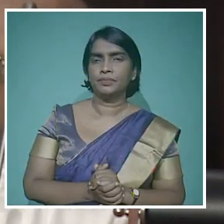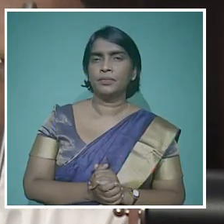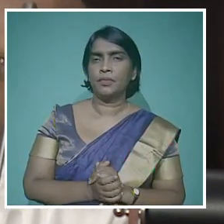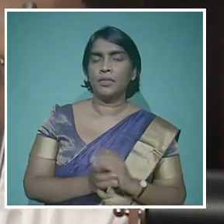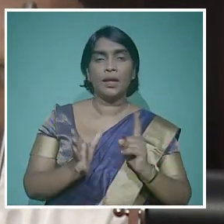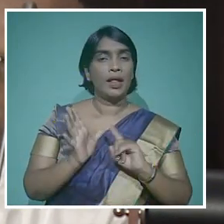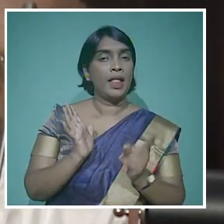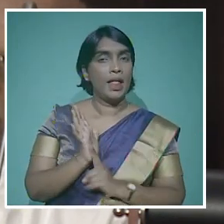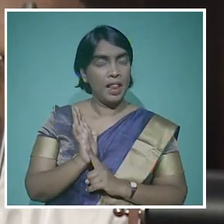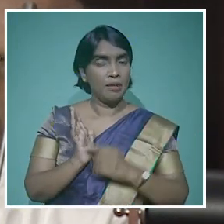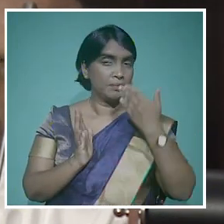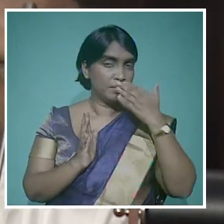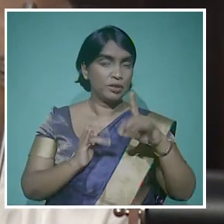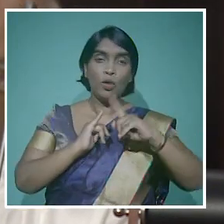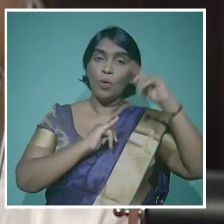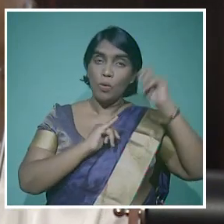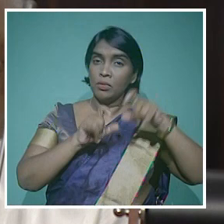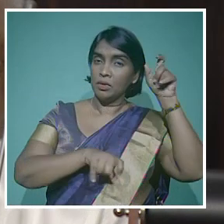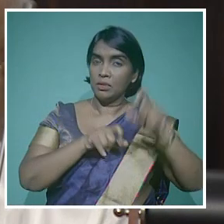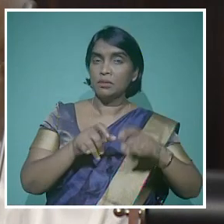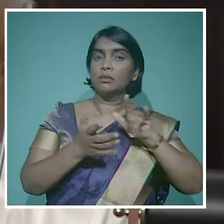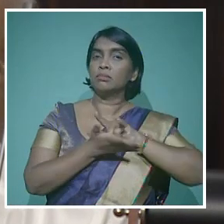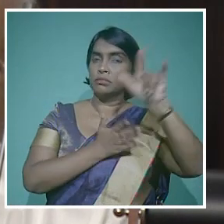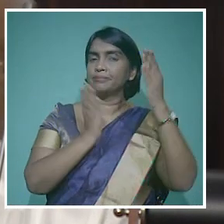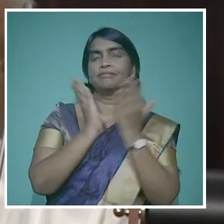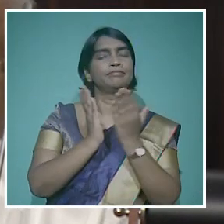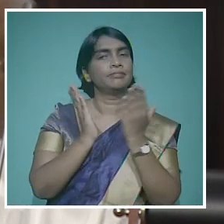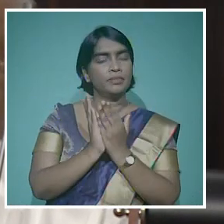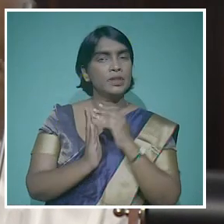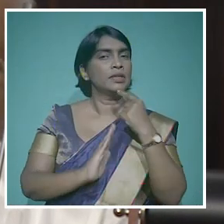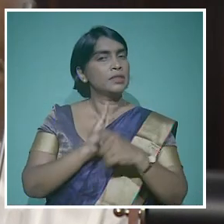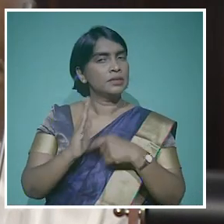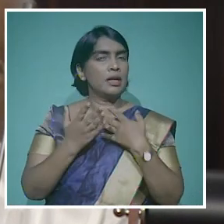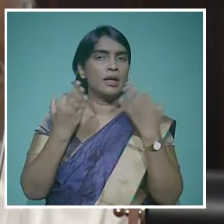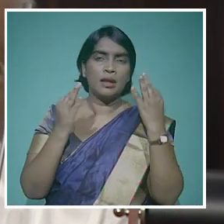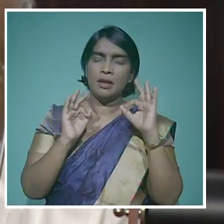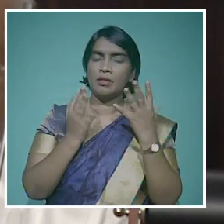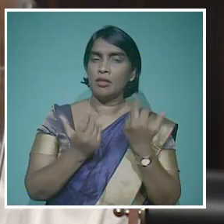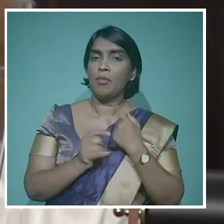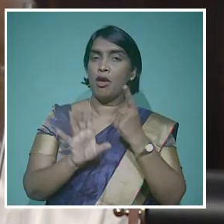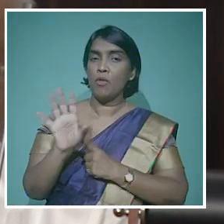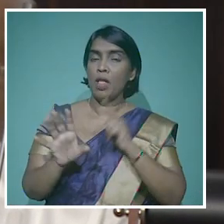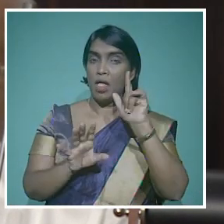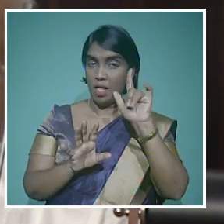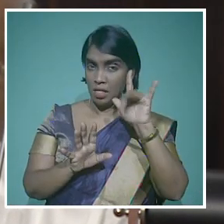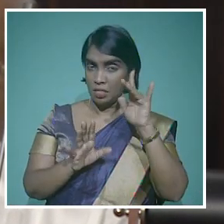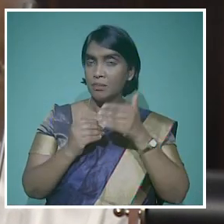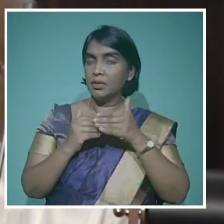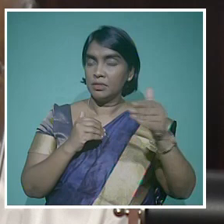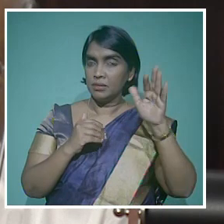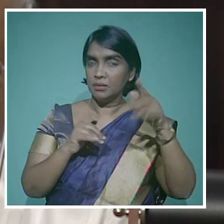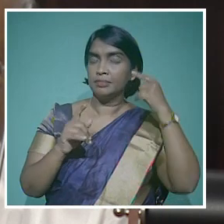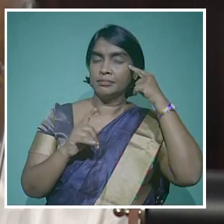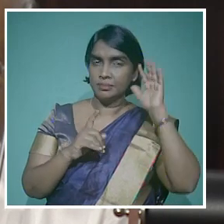පෙළ තමතුන්ට සහ උපාධිධාරීන්ට විදේශ ශිෂ්‍යත්වය. ශ්‍රී ලංකාව නිදහස ලැබීමේ වසර 75ක් ගතවීම